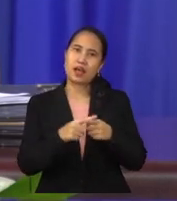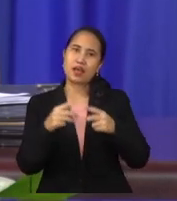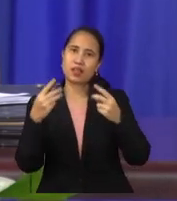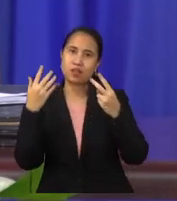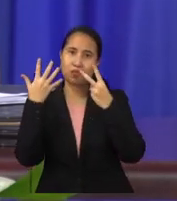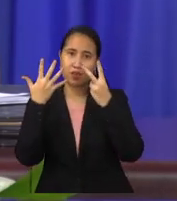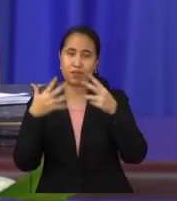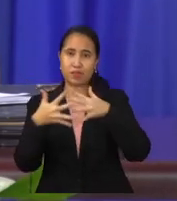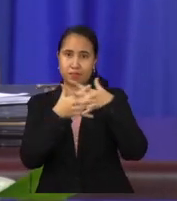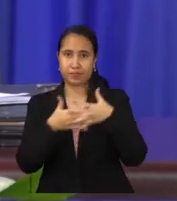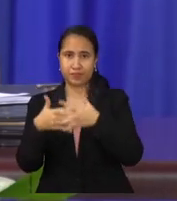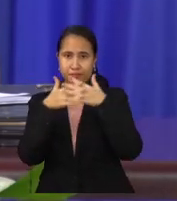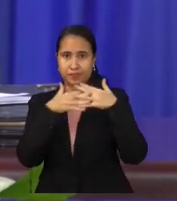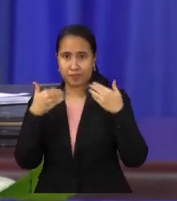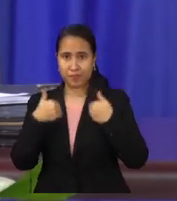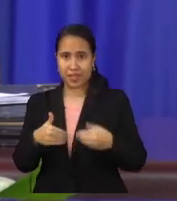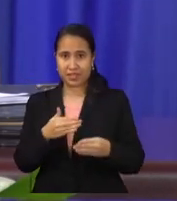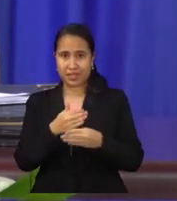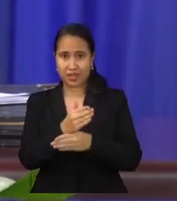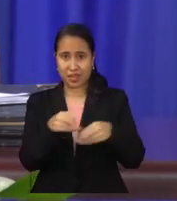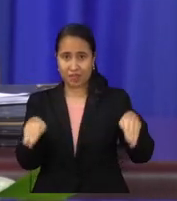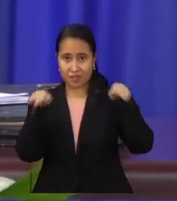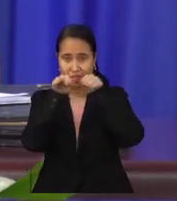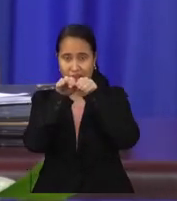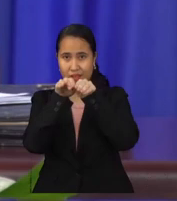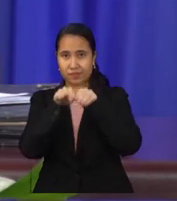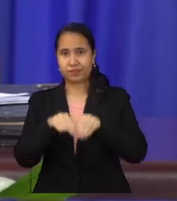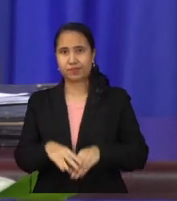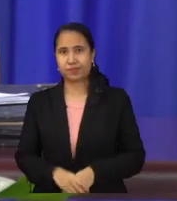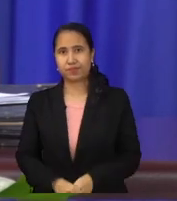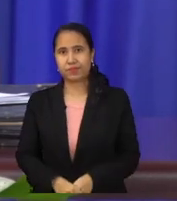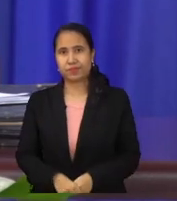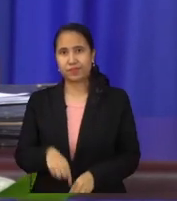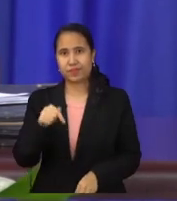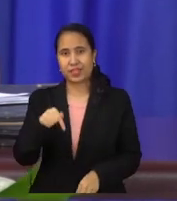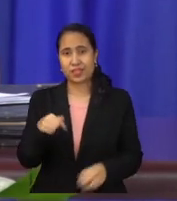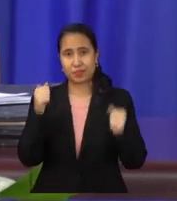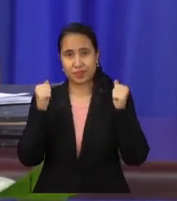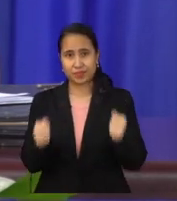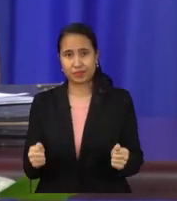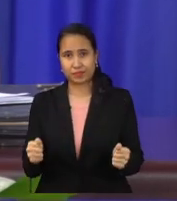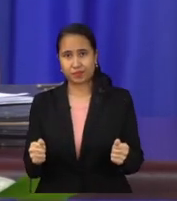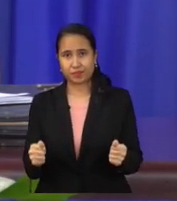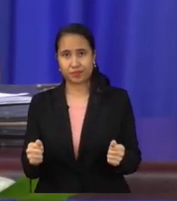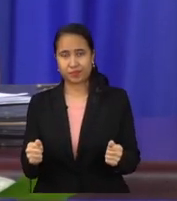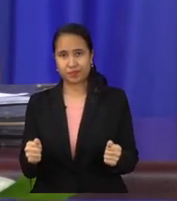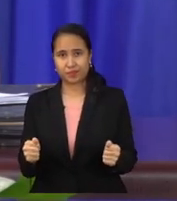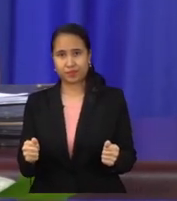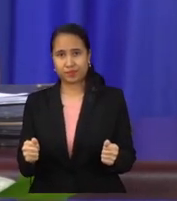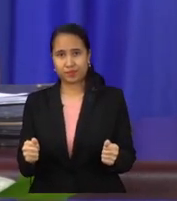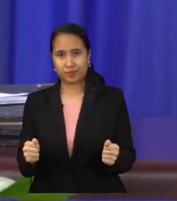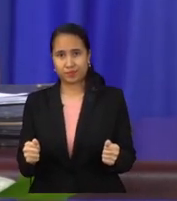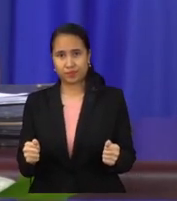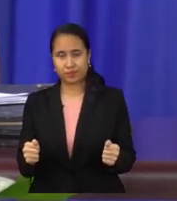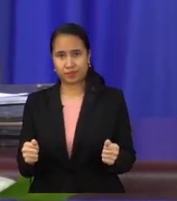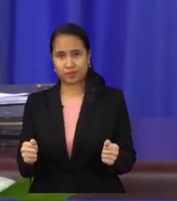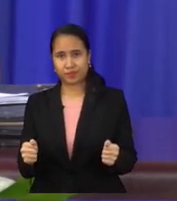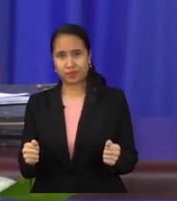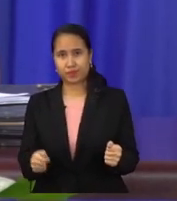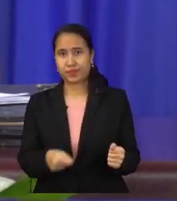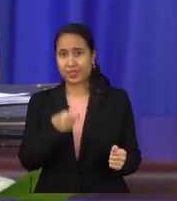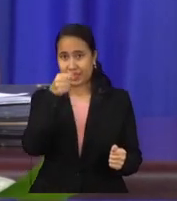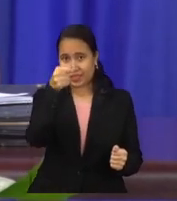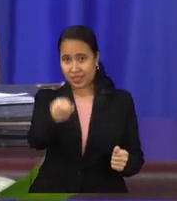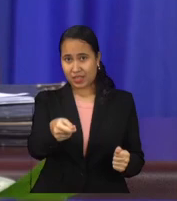Verdrag van de Rechten van de Mens. Van deze beslissing afschriften zenden aan